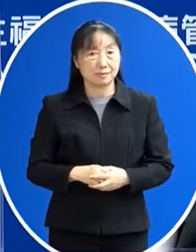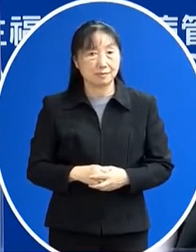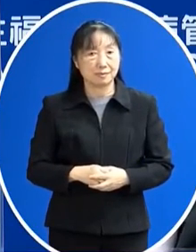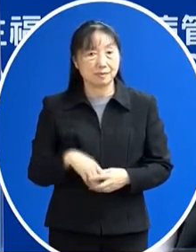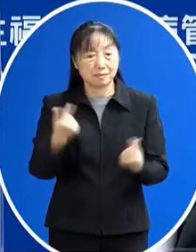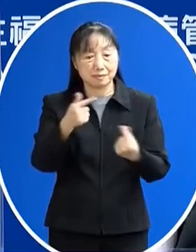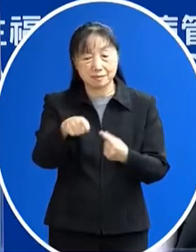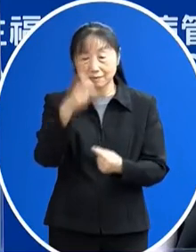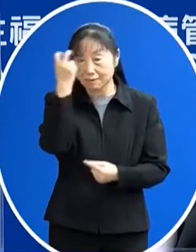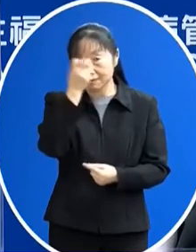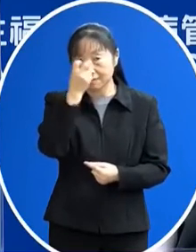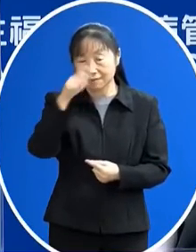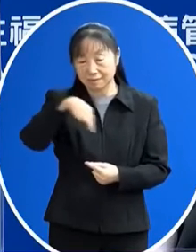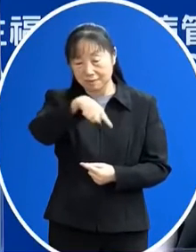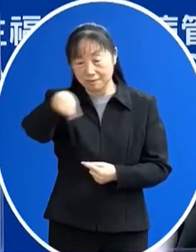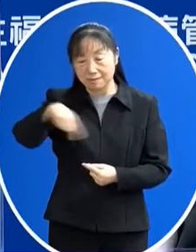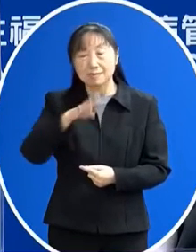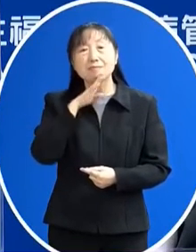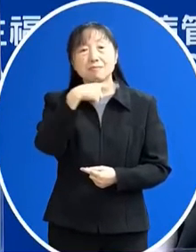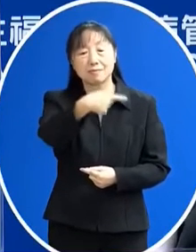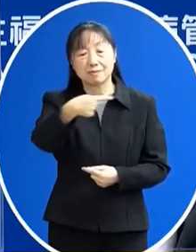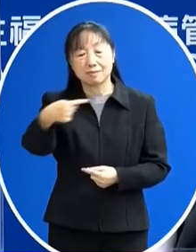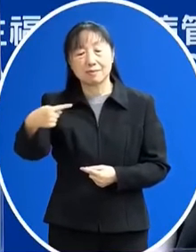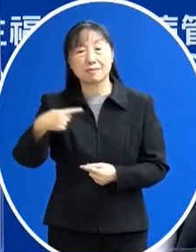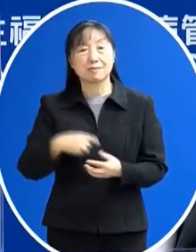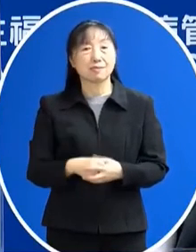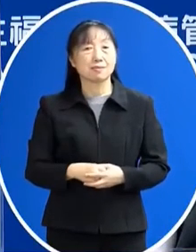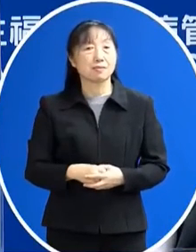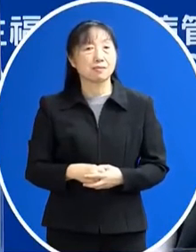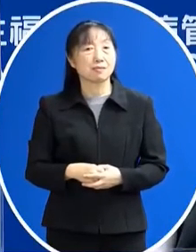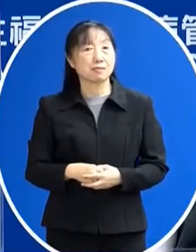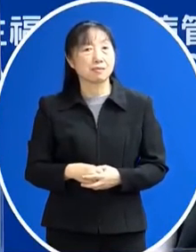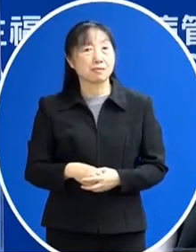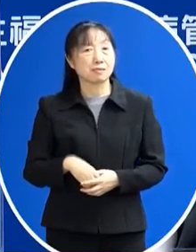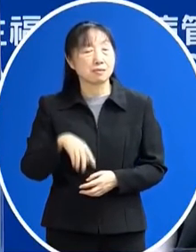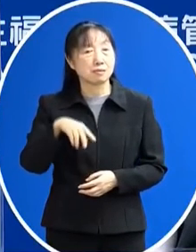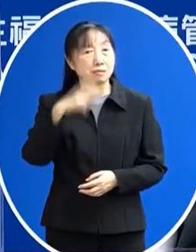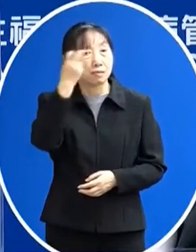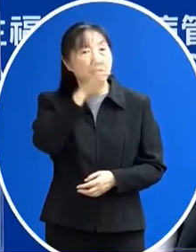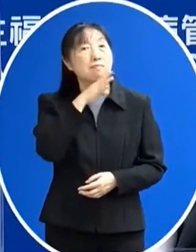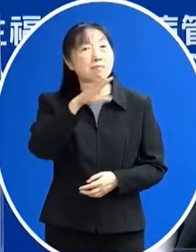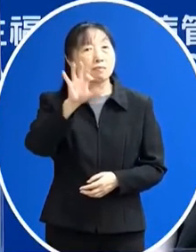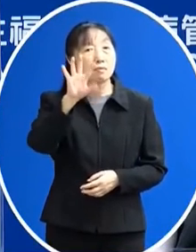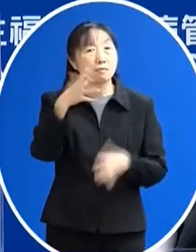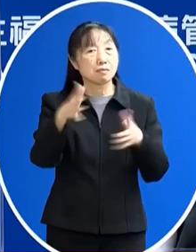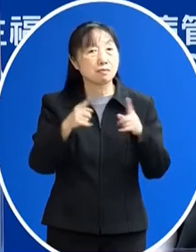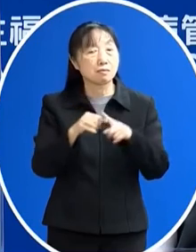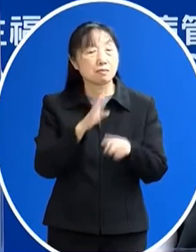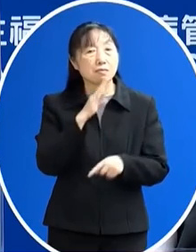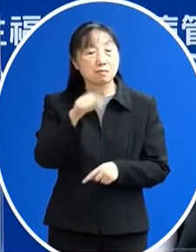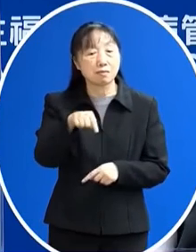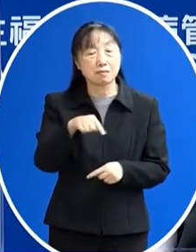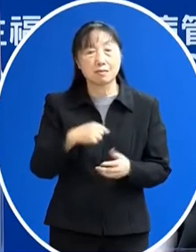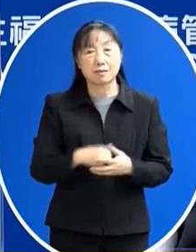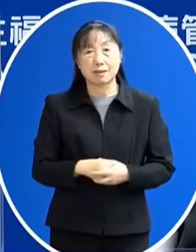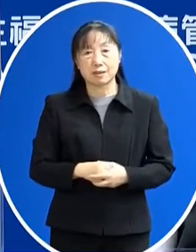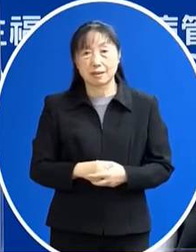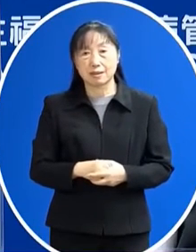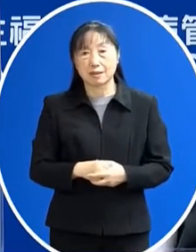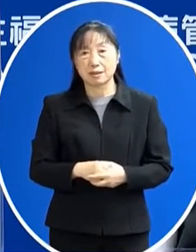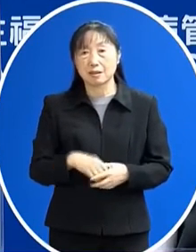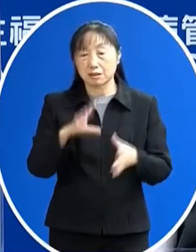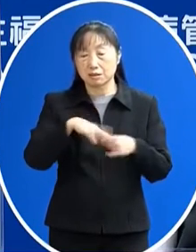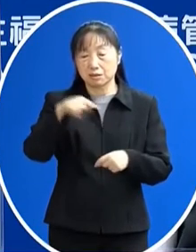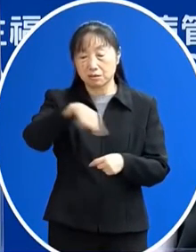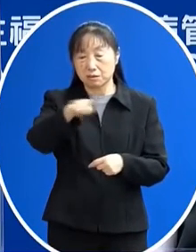个检验都是阴性，好像也验了500多人嘛工作场所，所以相对这个连